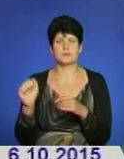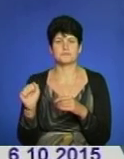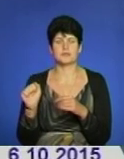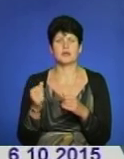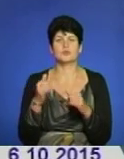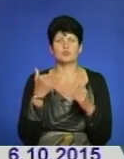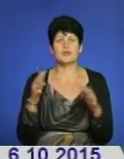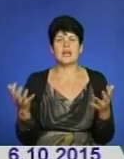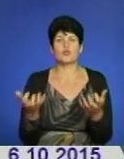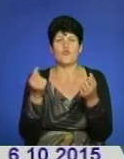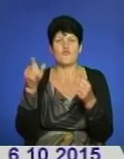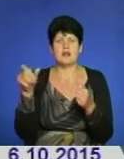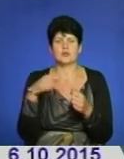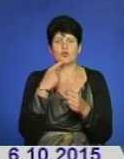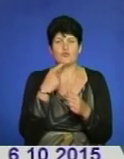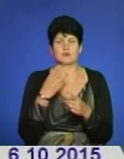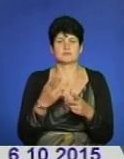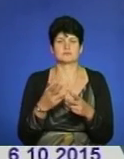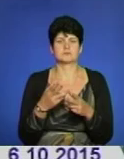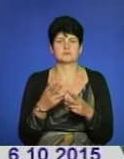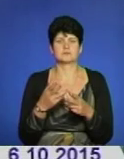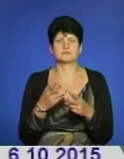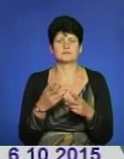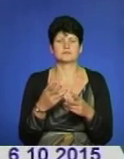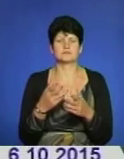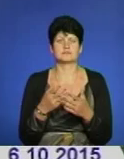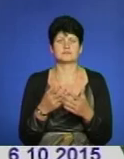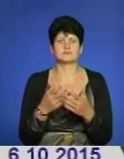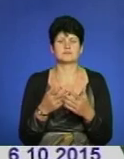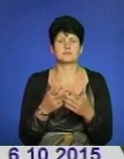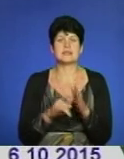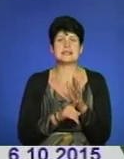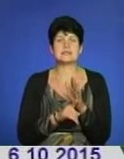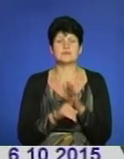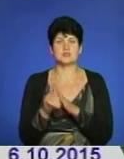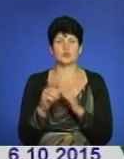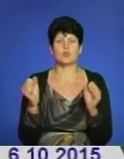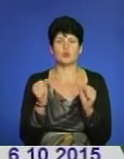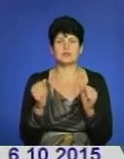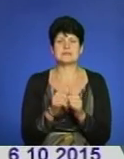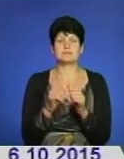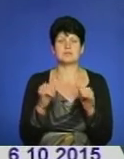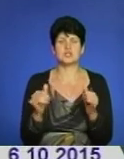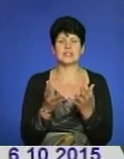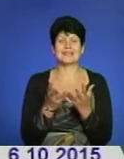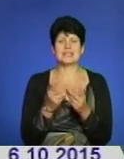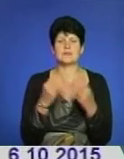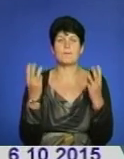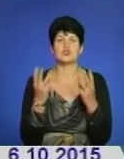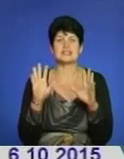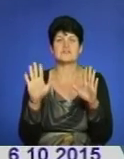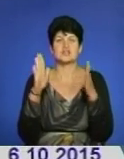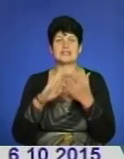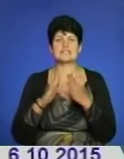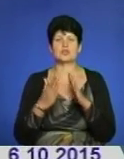Відтак, рятувальники нагадують правила безпеки. З настанням холодів зростає кількість пожеж і надзвичайних